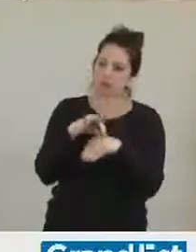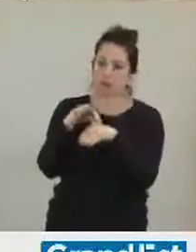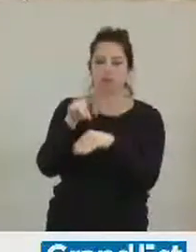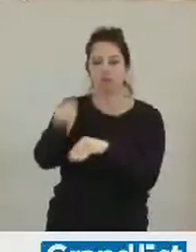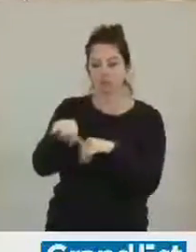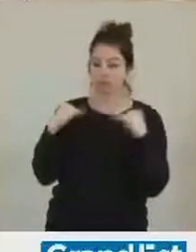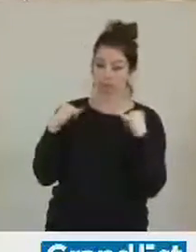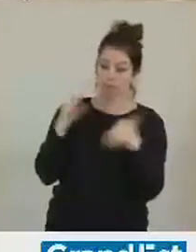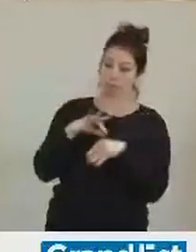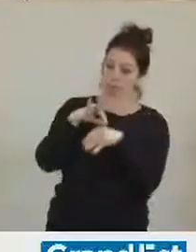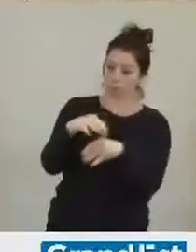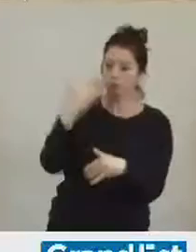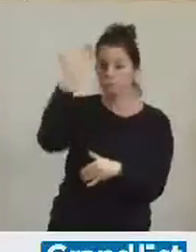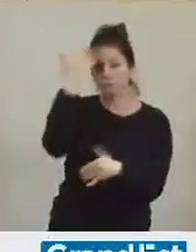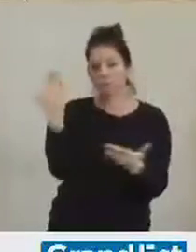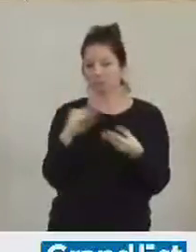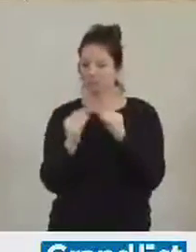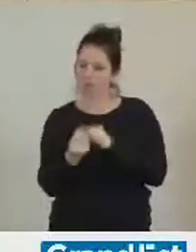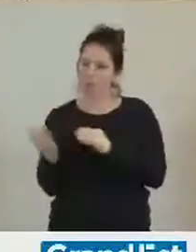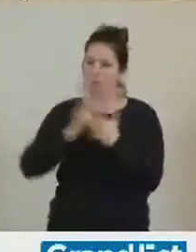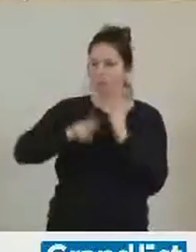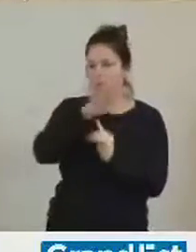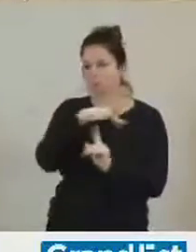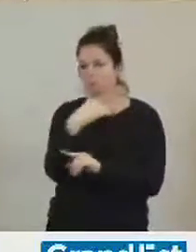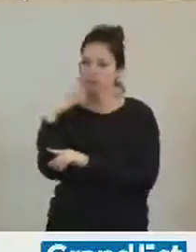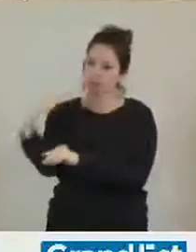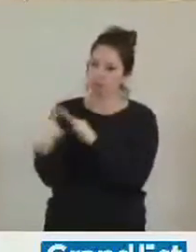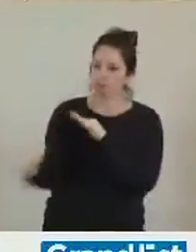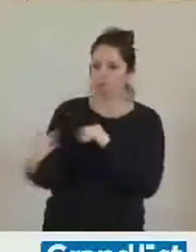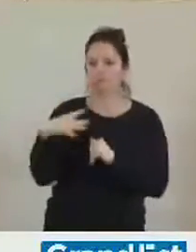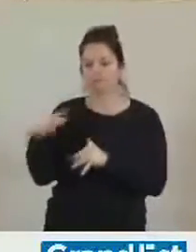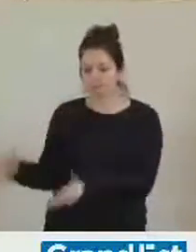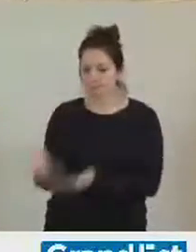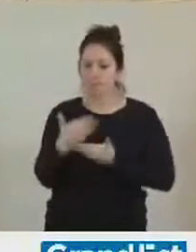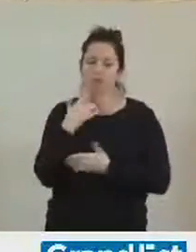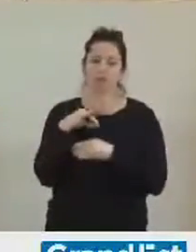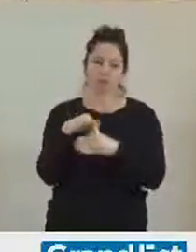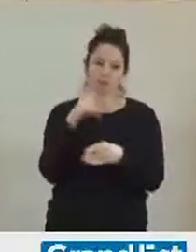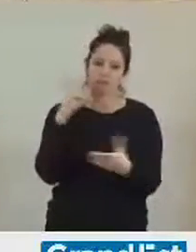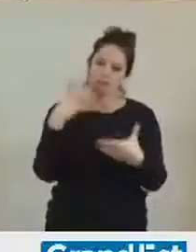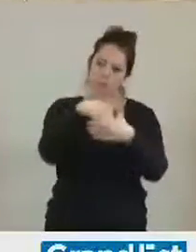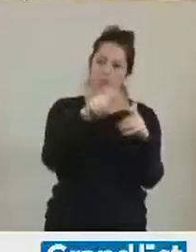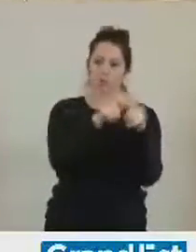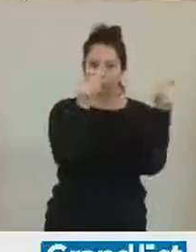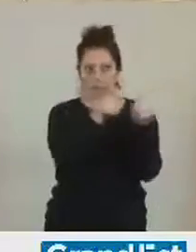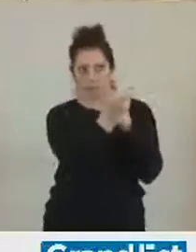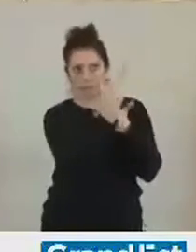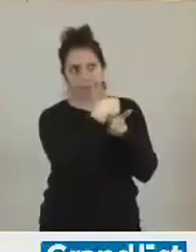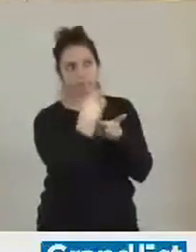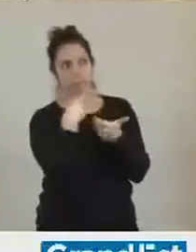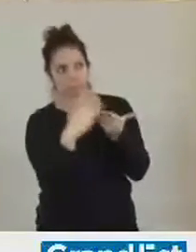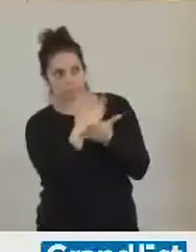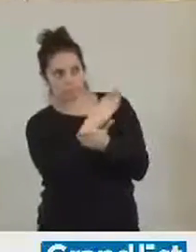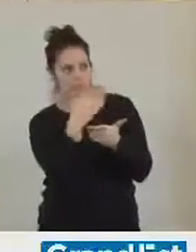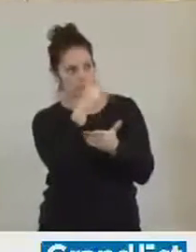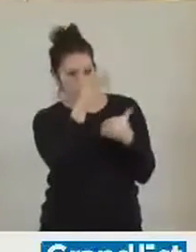les plus éloignés des repères sociaux et professionnels, et faire participer des entreprises afin que les parcours et dispositifs développés soient le plus près possible des